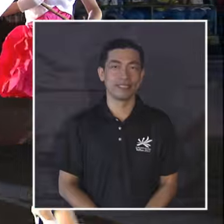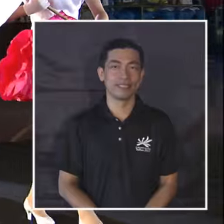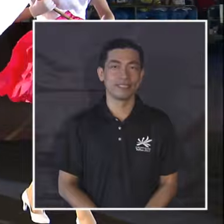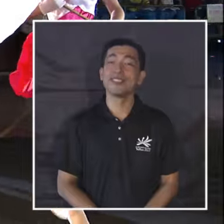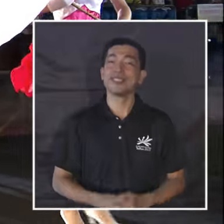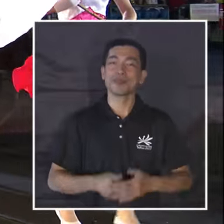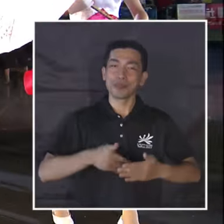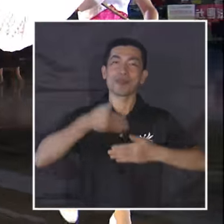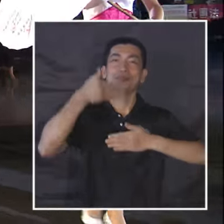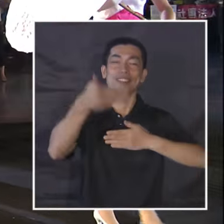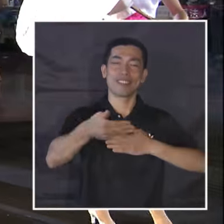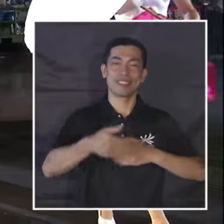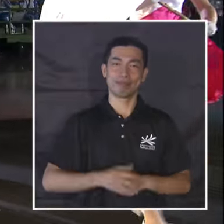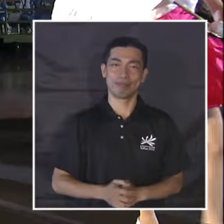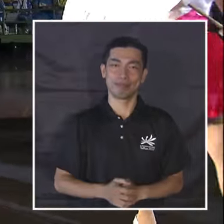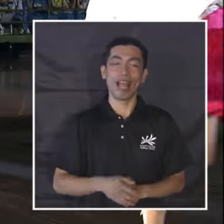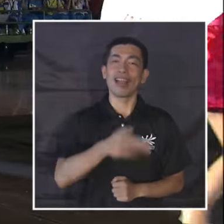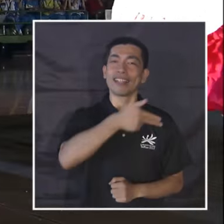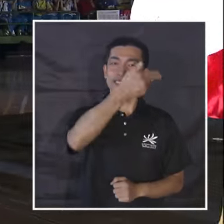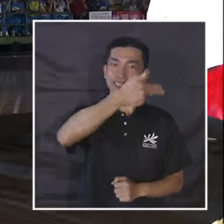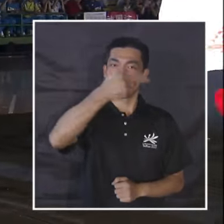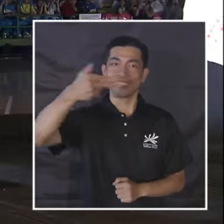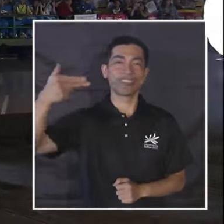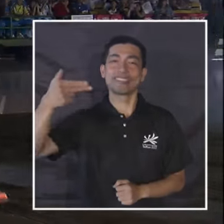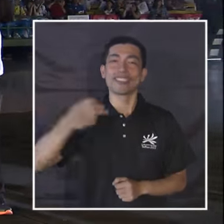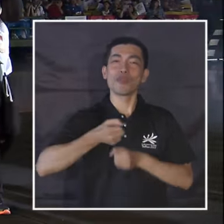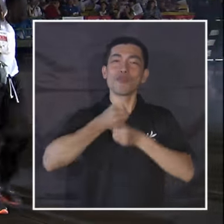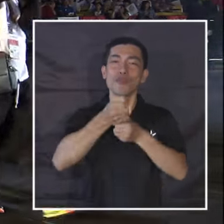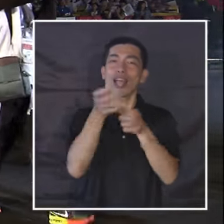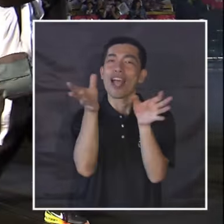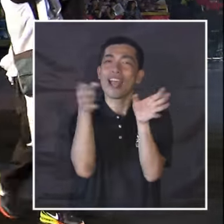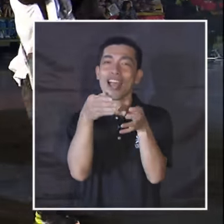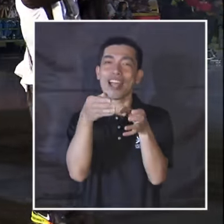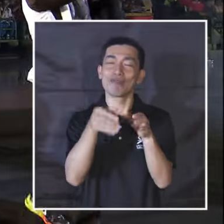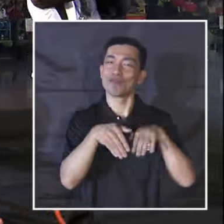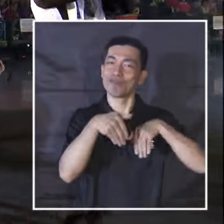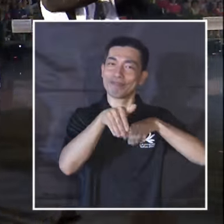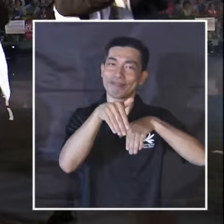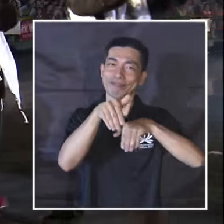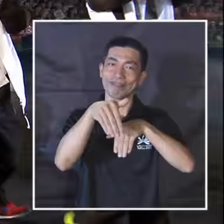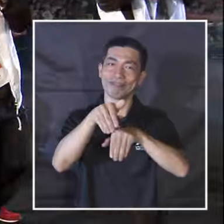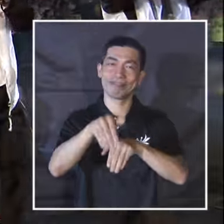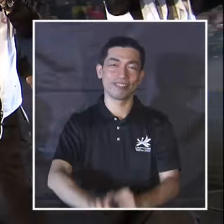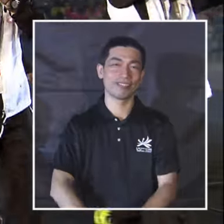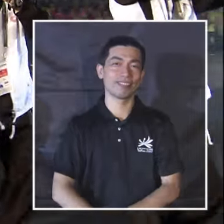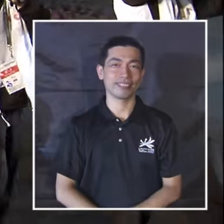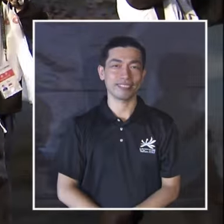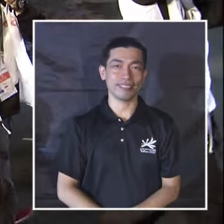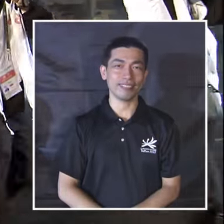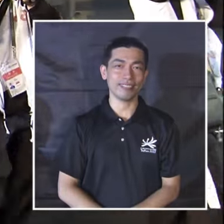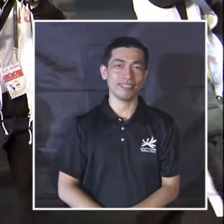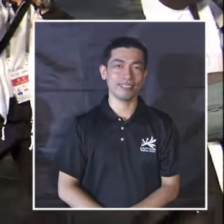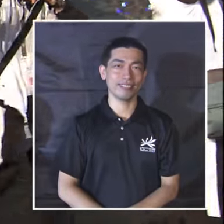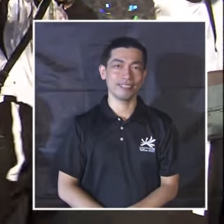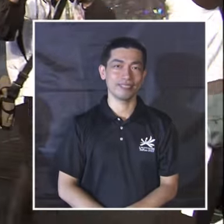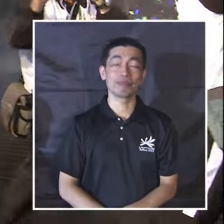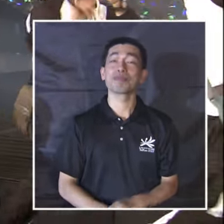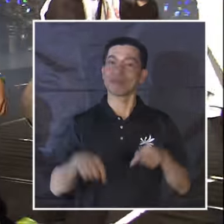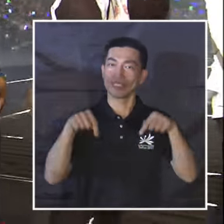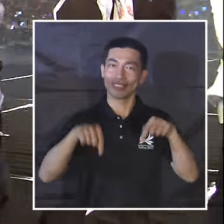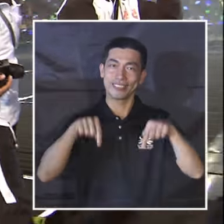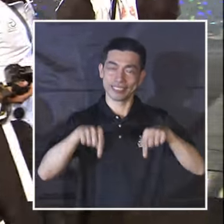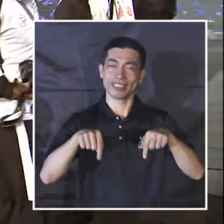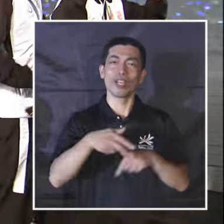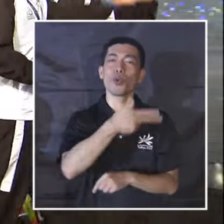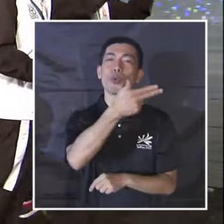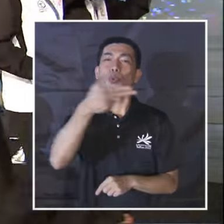接着欢迎到是印尼代表队进场。 Indonesia, 这一次印尼代表队